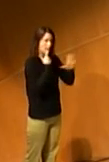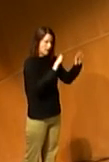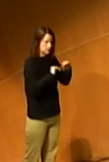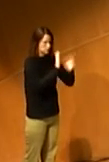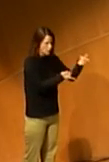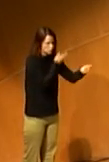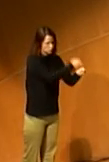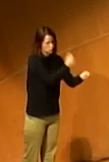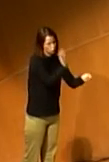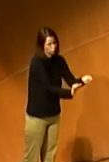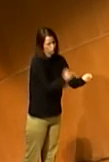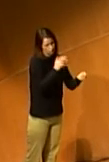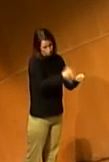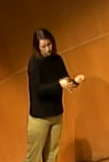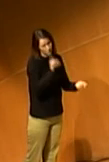concernée.